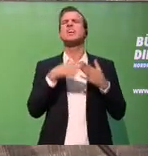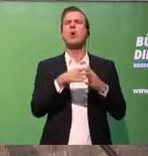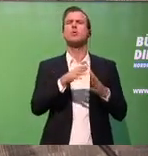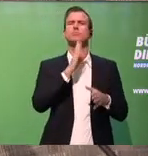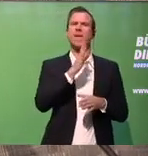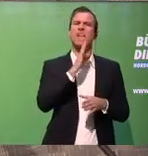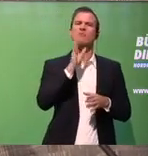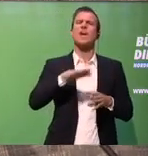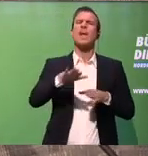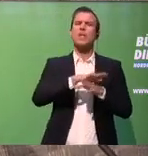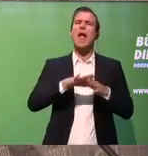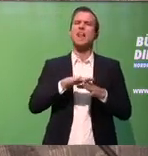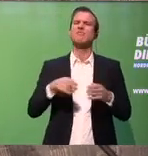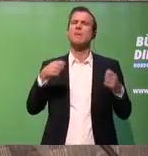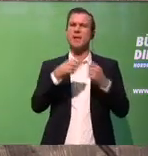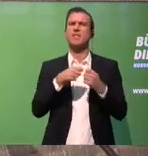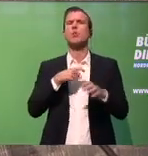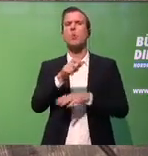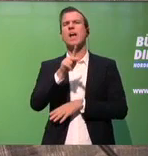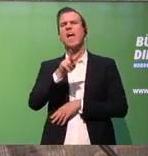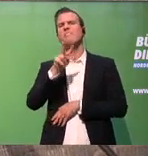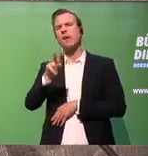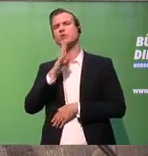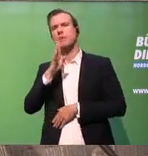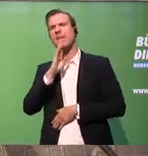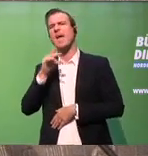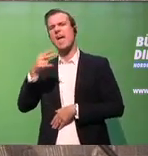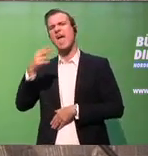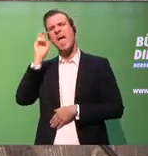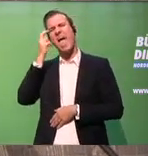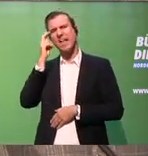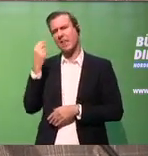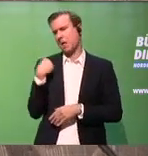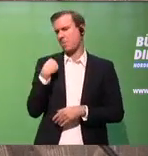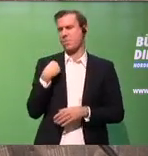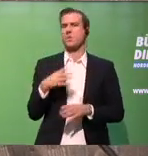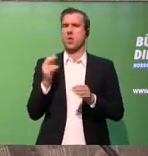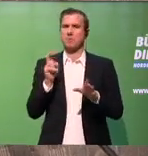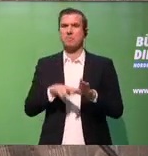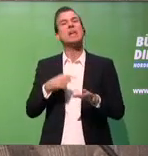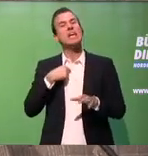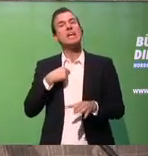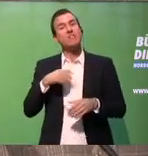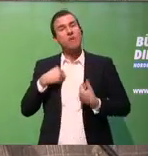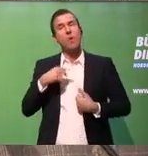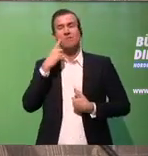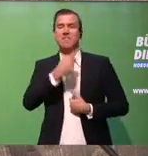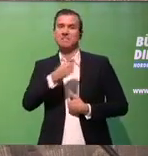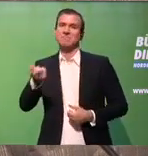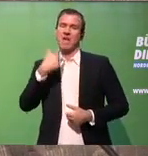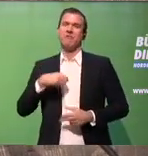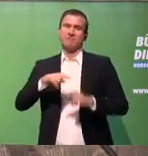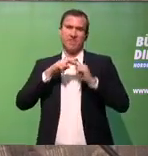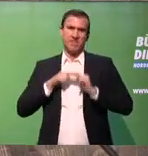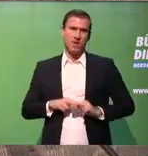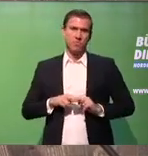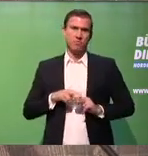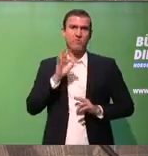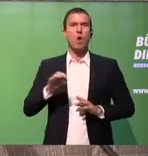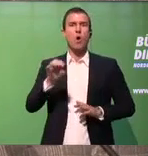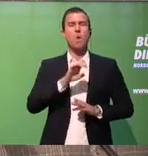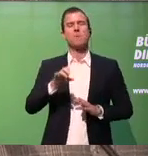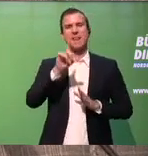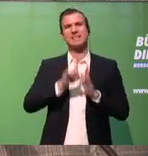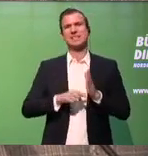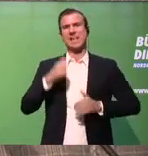im Regionalverband Ruhr. KV-Sprecherin in Herne bin ich seit kurzem. Ich würde mich freuen, wenn ich euer Vertrauen für diese